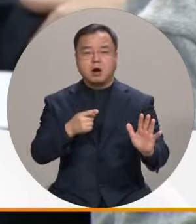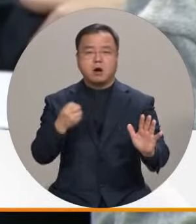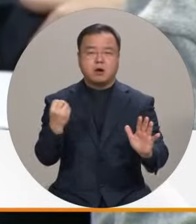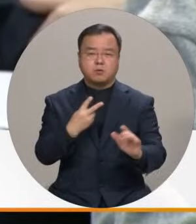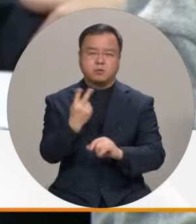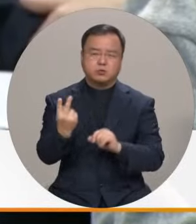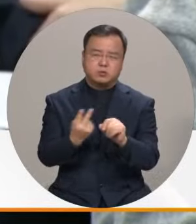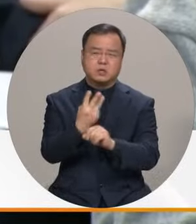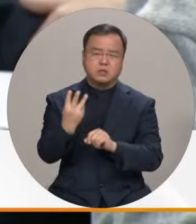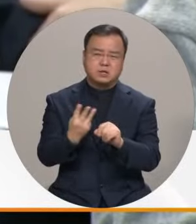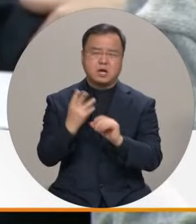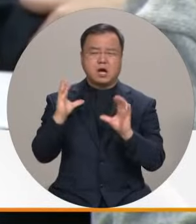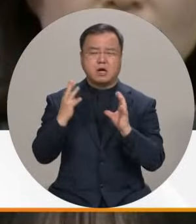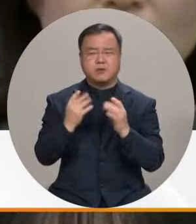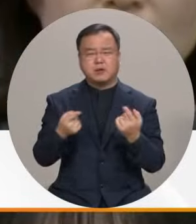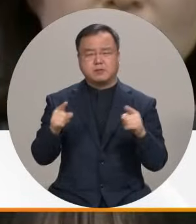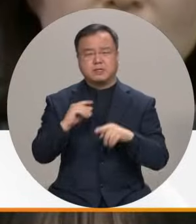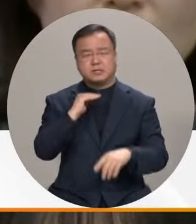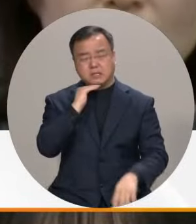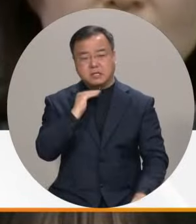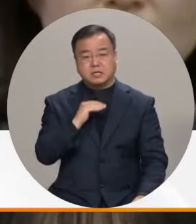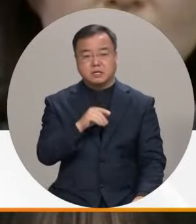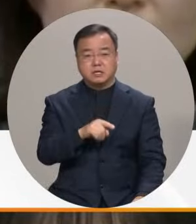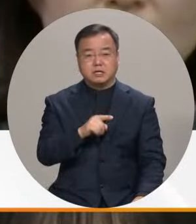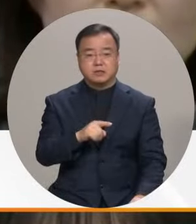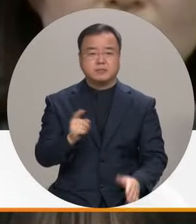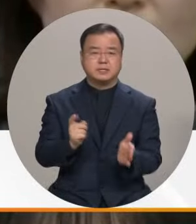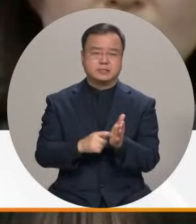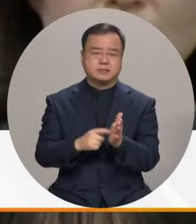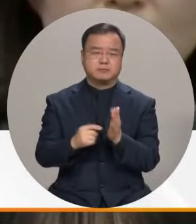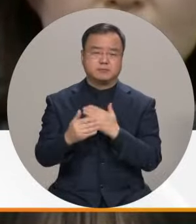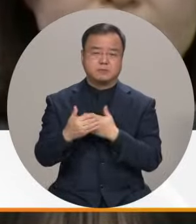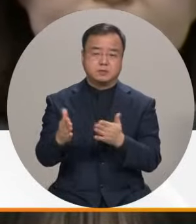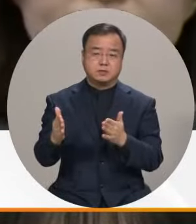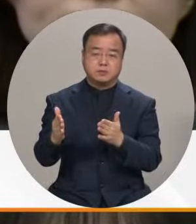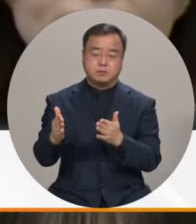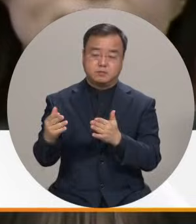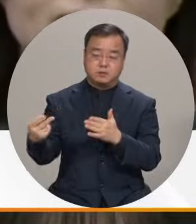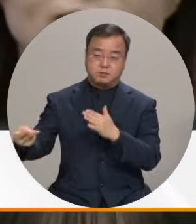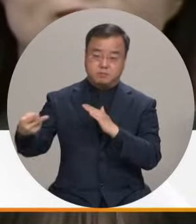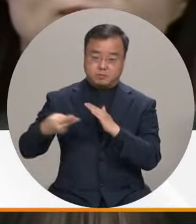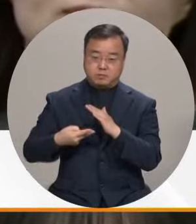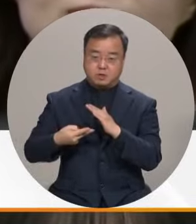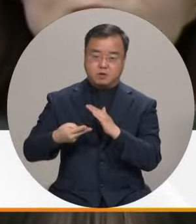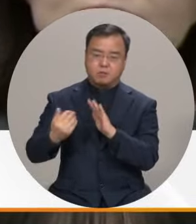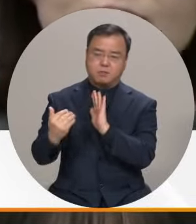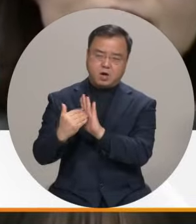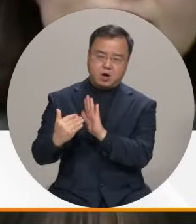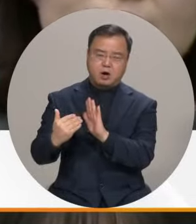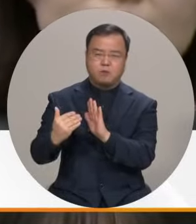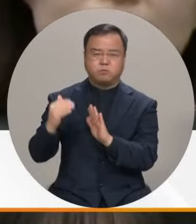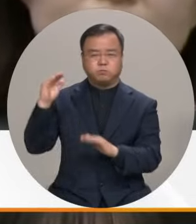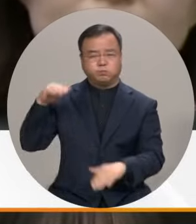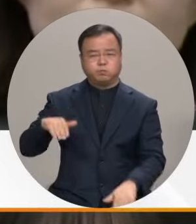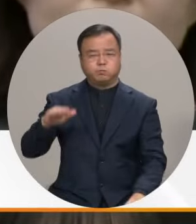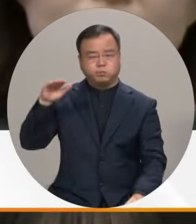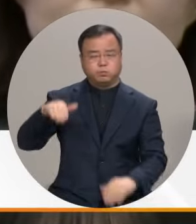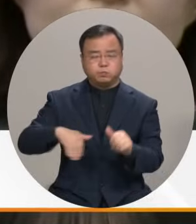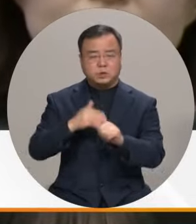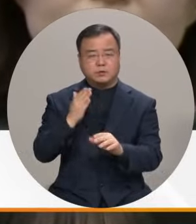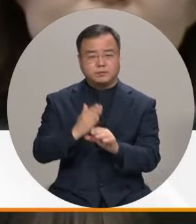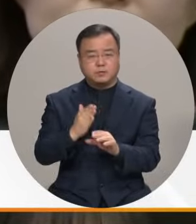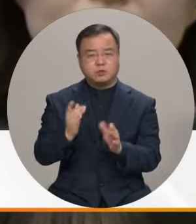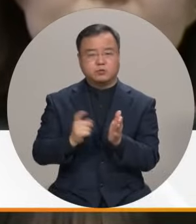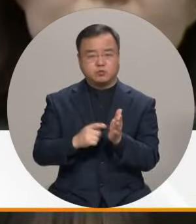시간은 기본으로 기다려야 합니다 응급실의 수용과 미수용이 계속 이렇게 들쑥날쑥 하기 때문에 구급 출동에